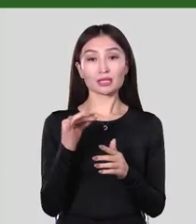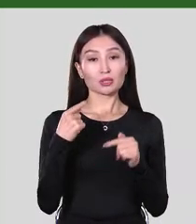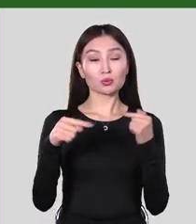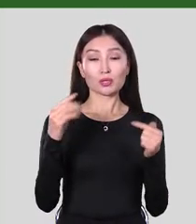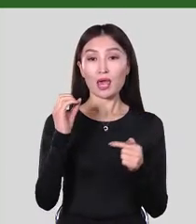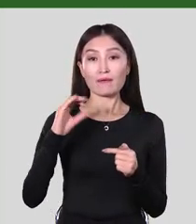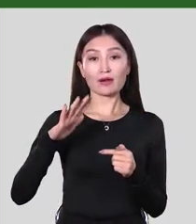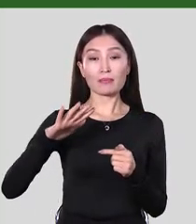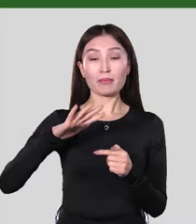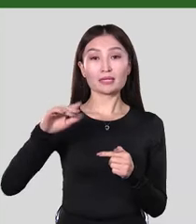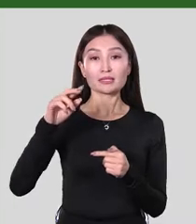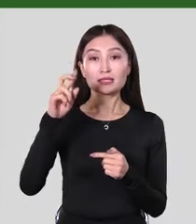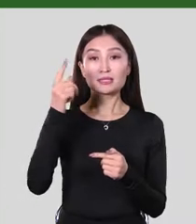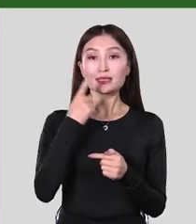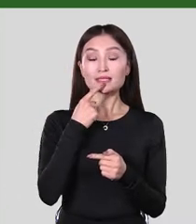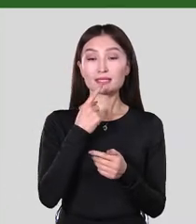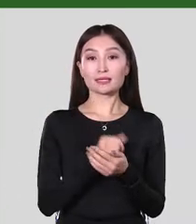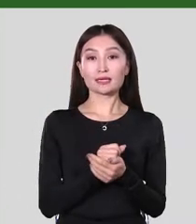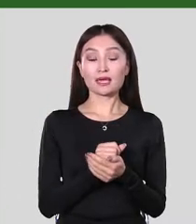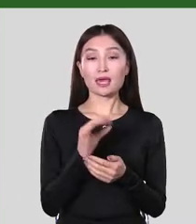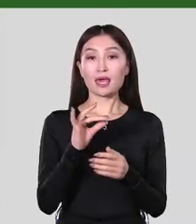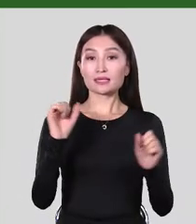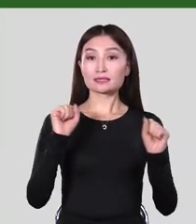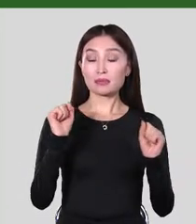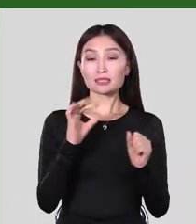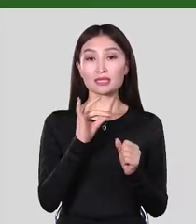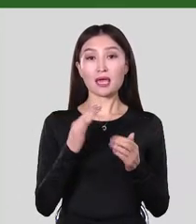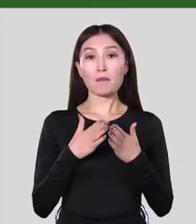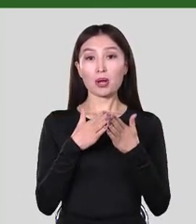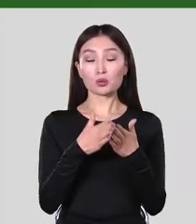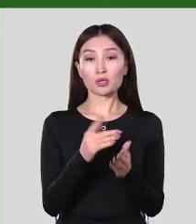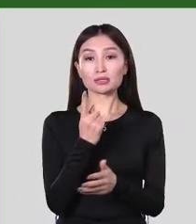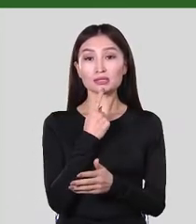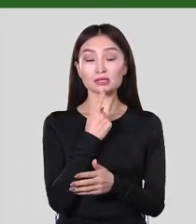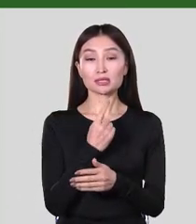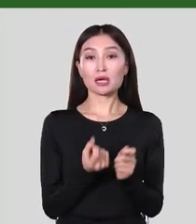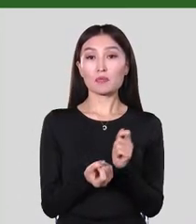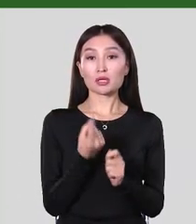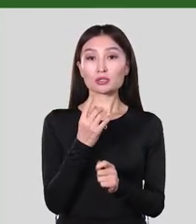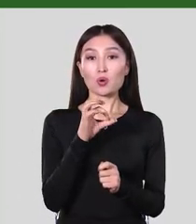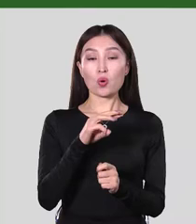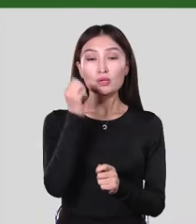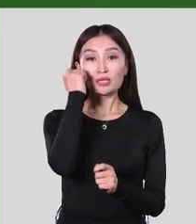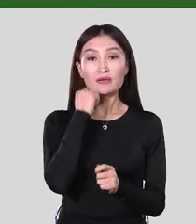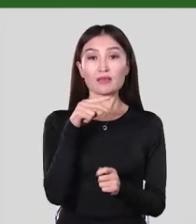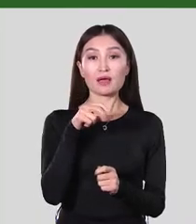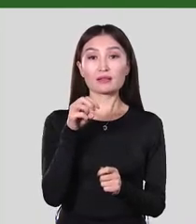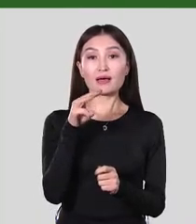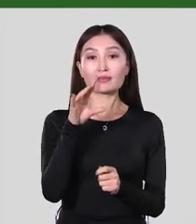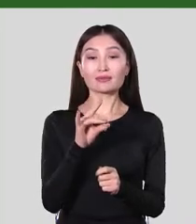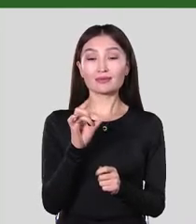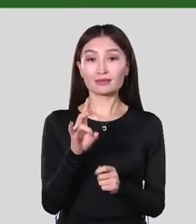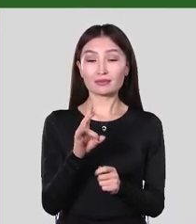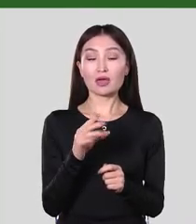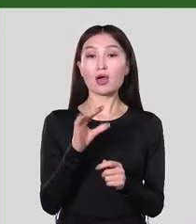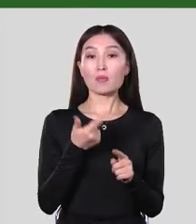другие европейские языки. И испанский, и португальский языки происходят от древней латыни.